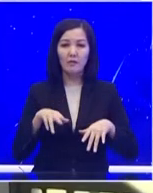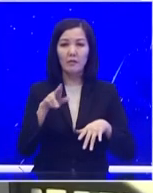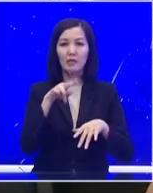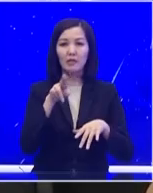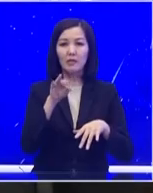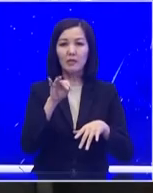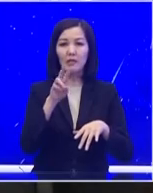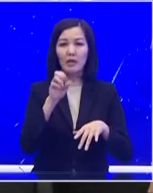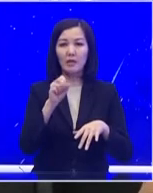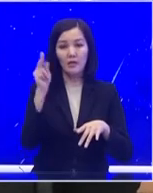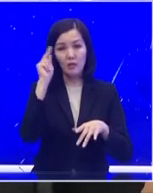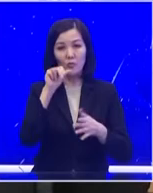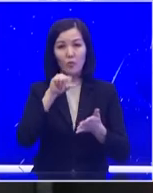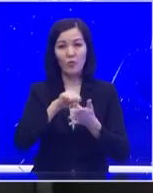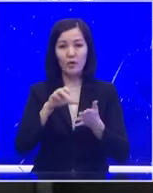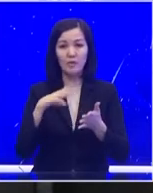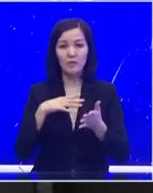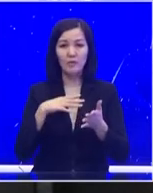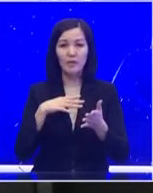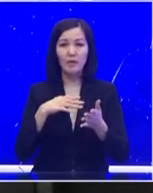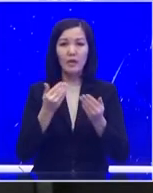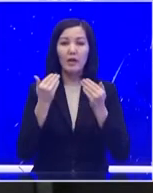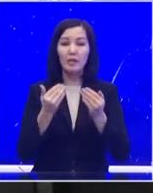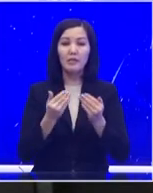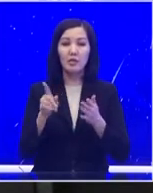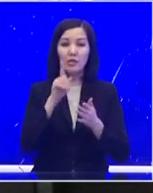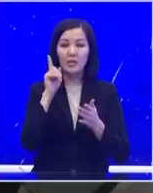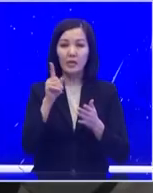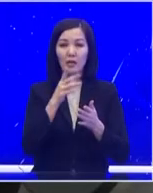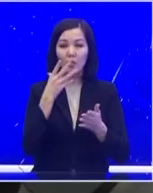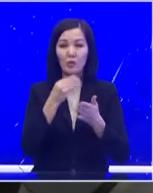Омаровадан тәлім алдым. Сондықтан да соларға, қазіргі жастарға